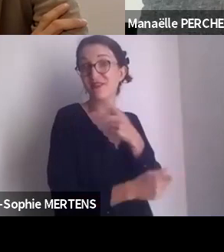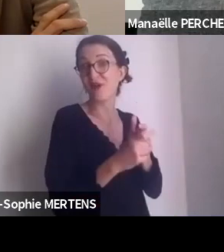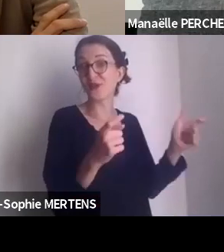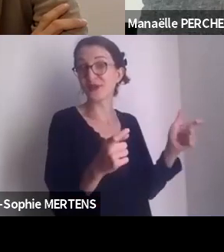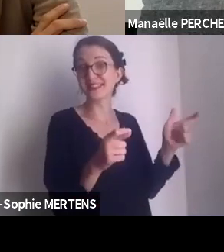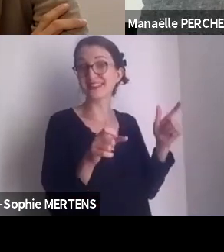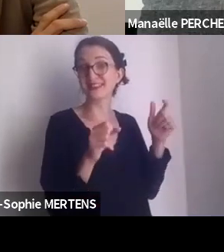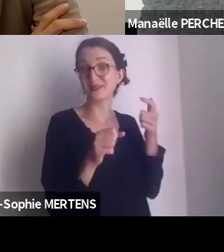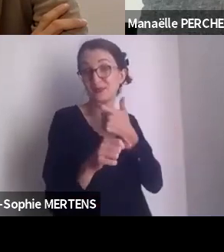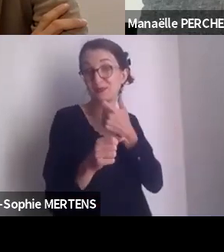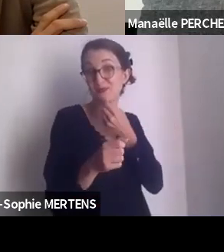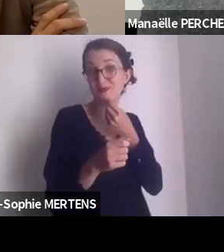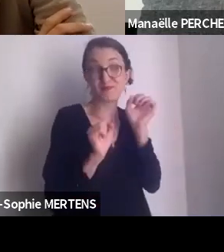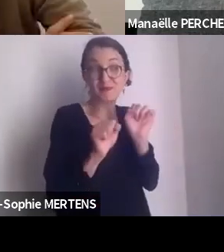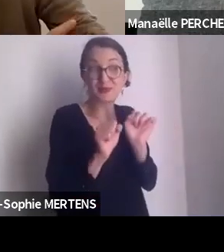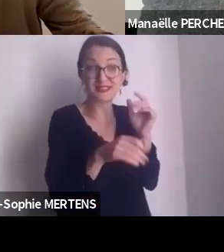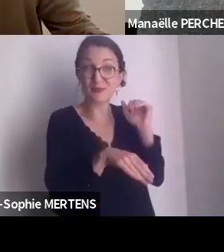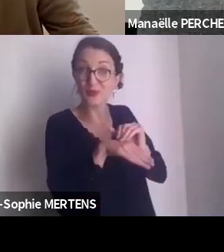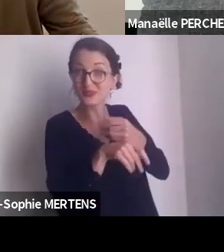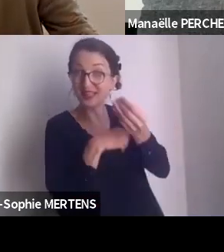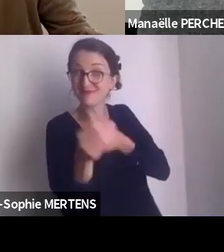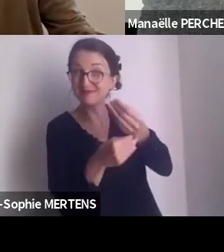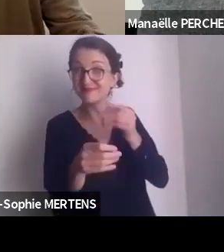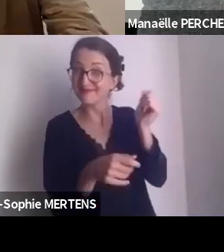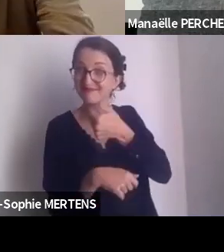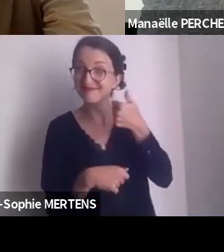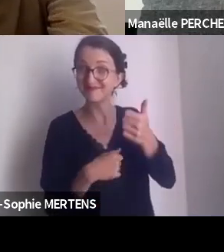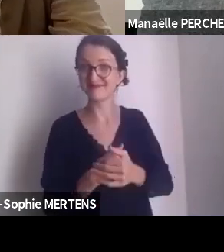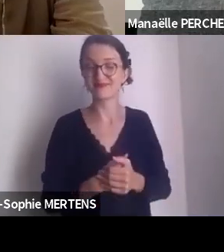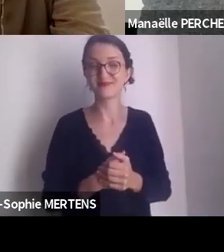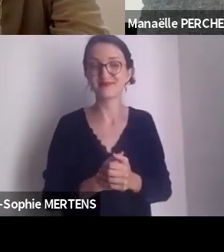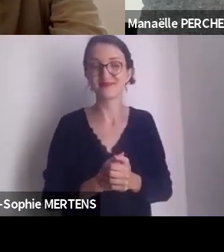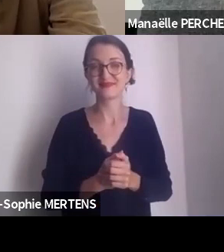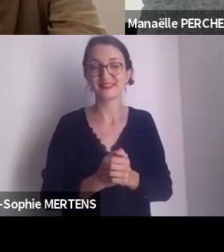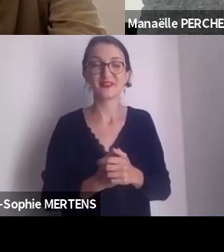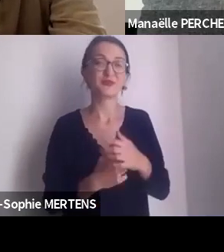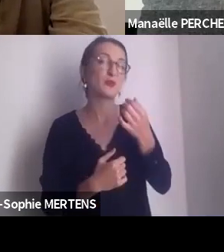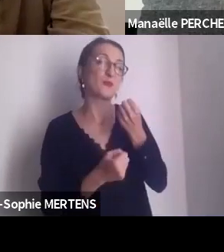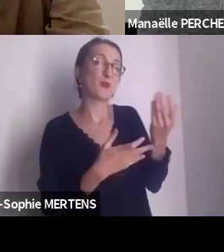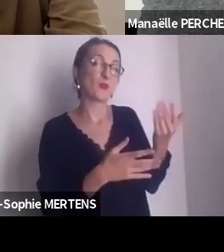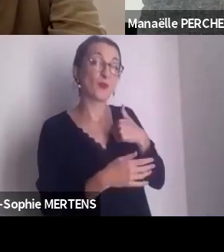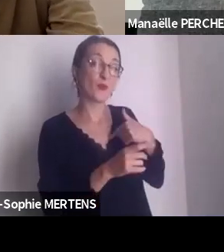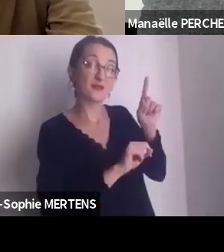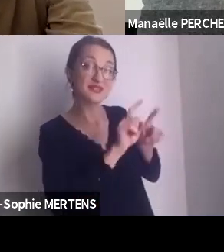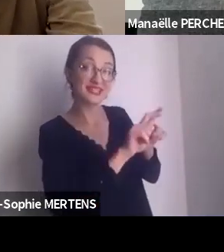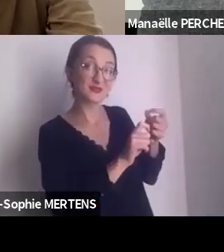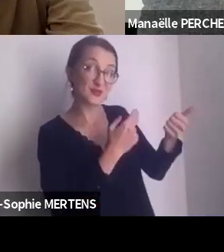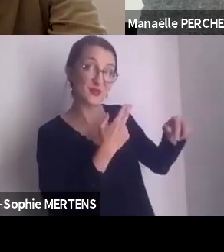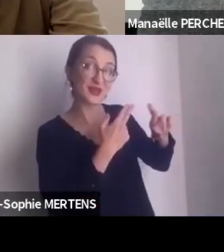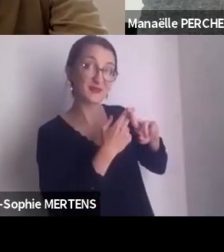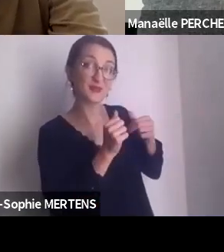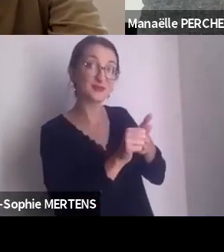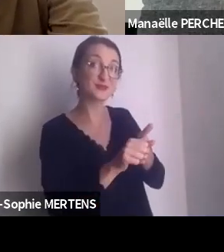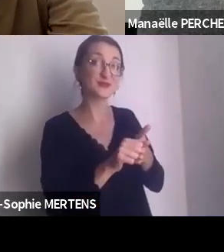Donc, je vais te poser quelques petites questions pour qu'on voit un peu ensemble, toi, qu'est-ce que tu as mis en place pendant ce confinement et pour cette reprise. D'abord,